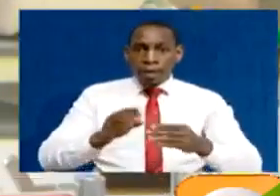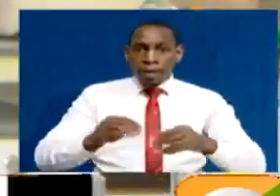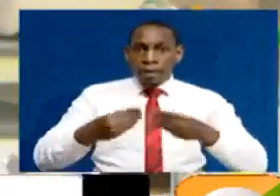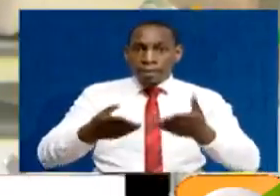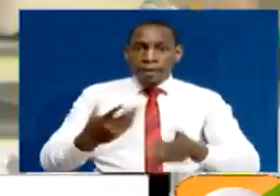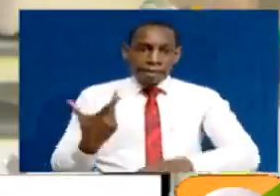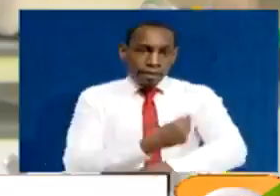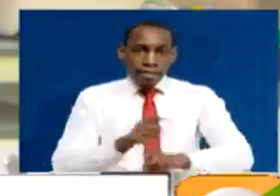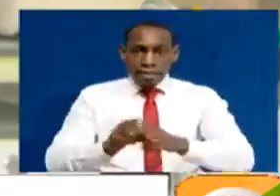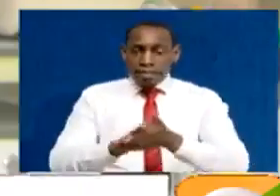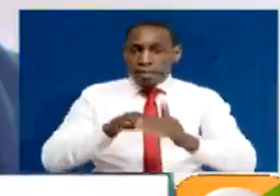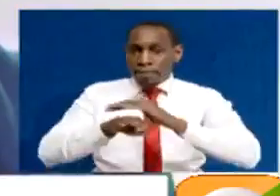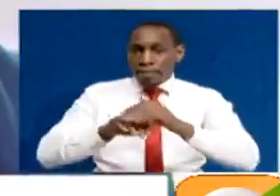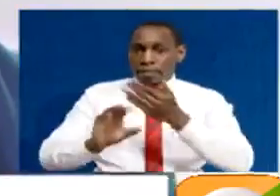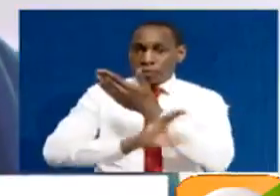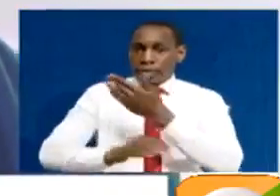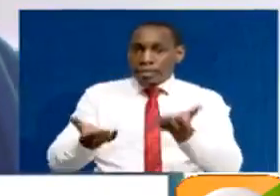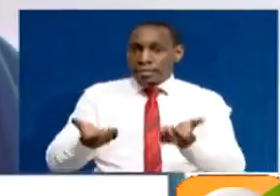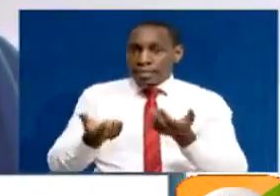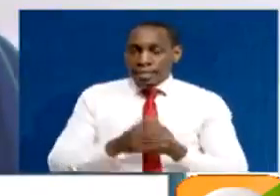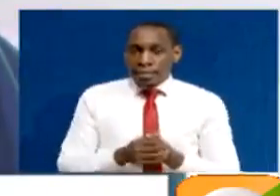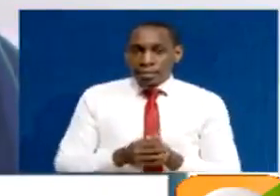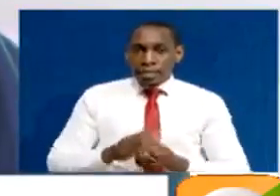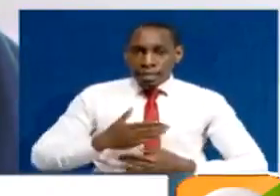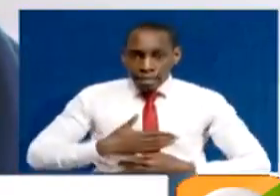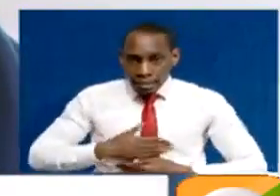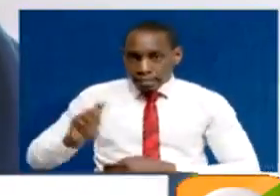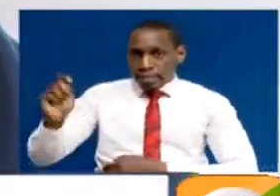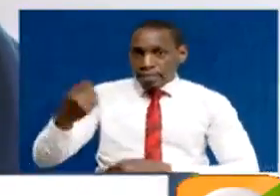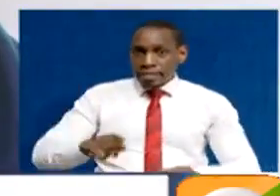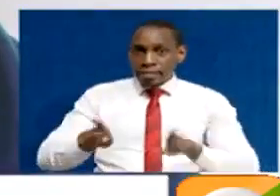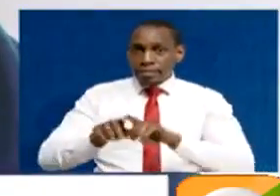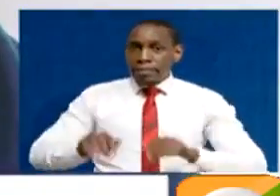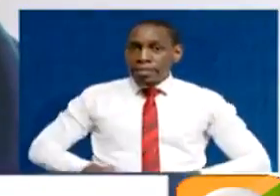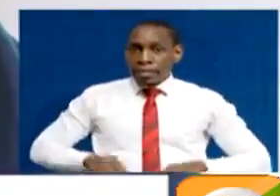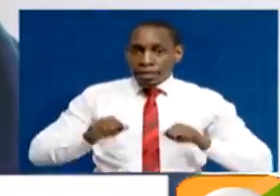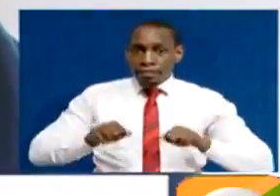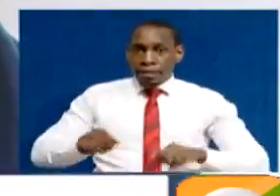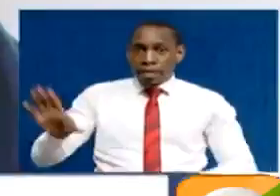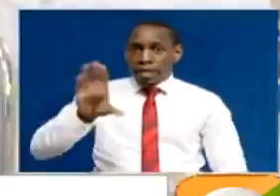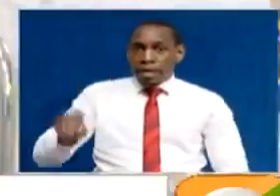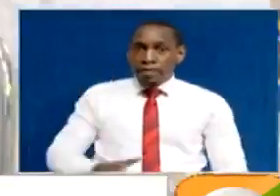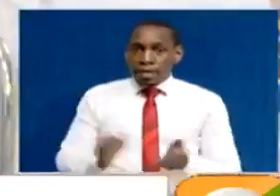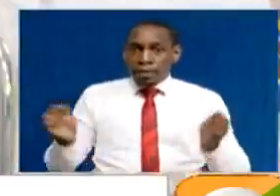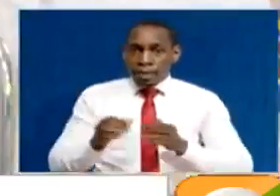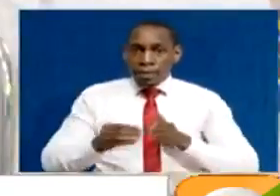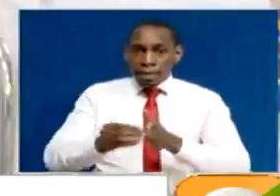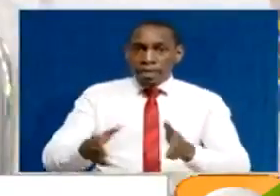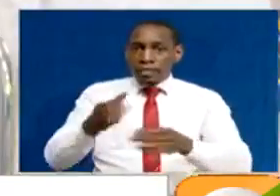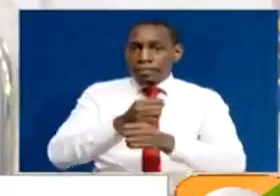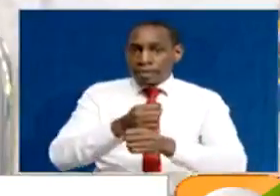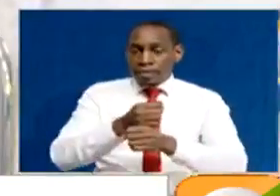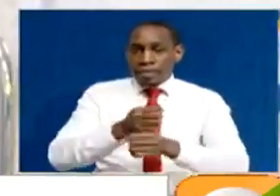vaccine and also make it available to the countries that need it. His Excellency the President is also the chair of the African Malaria Leadership